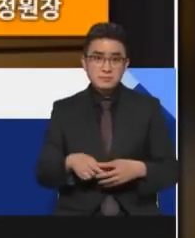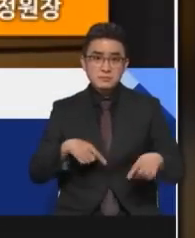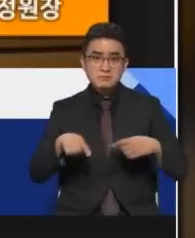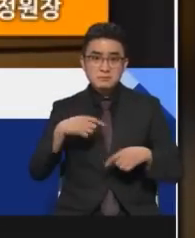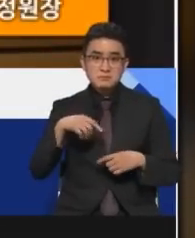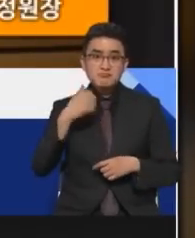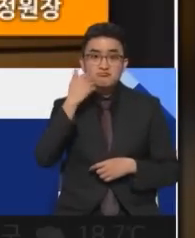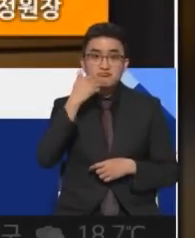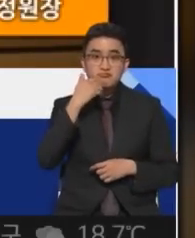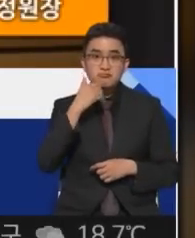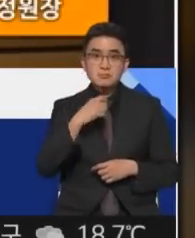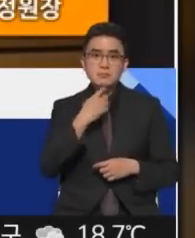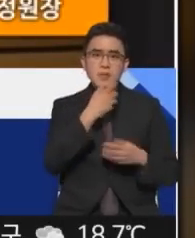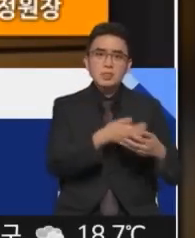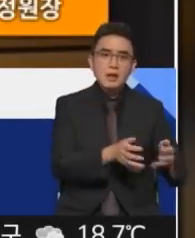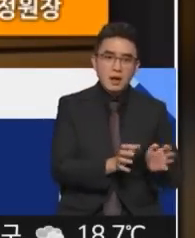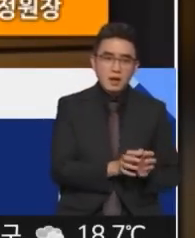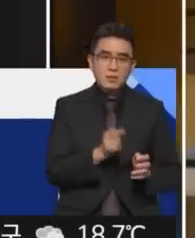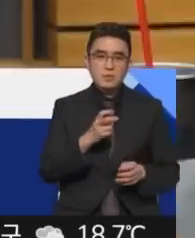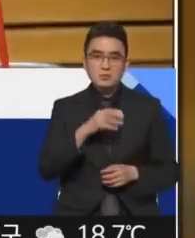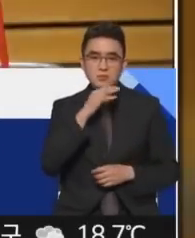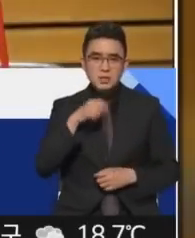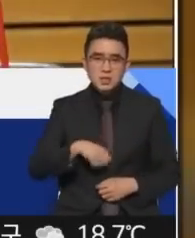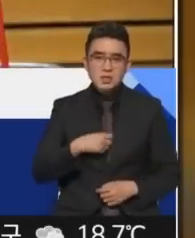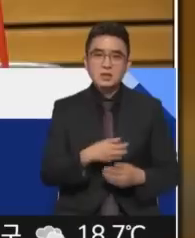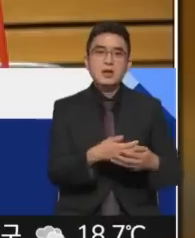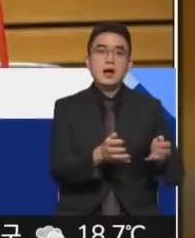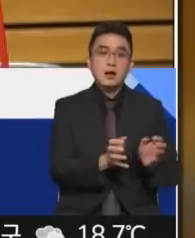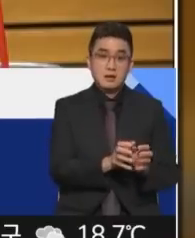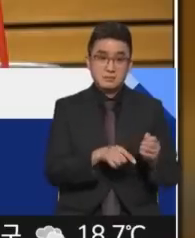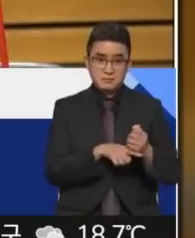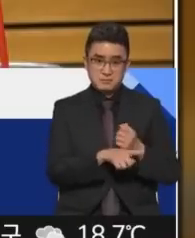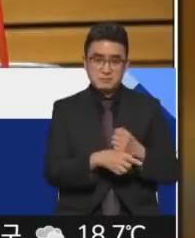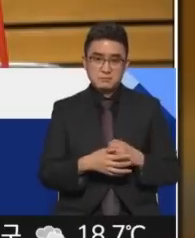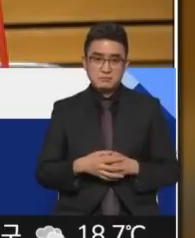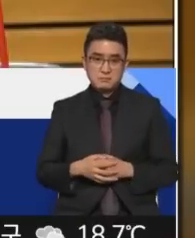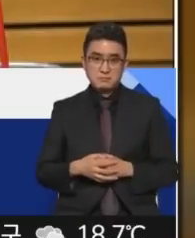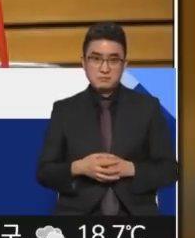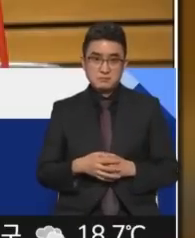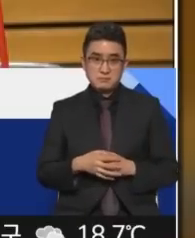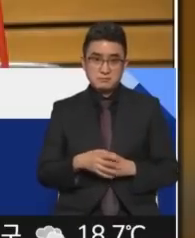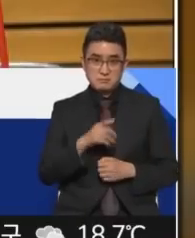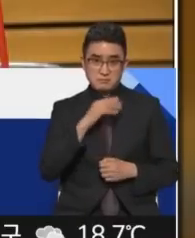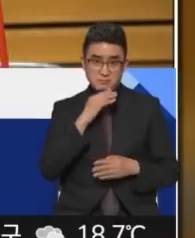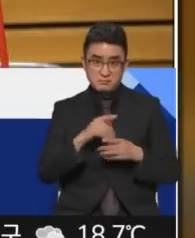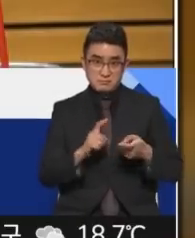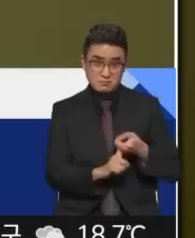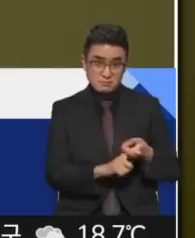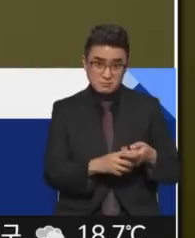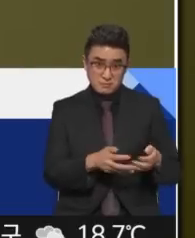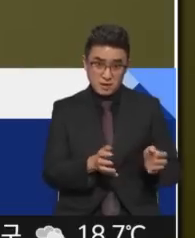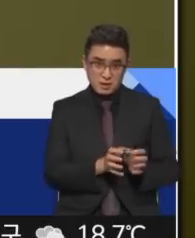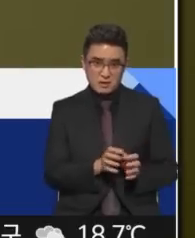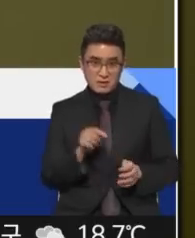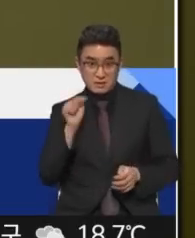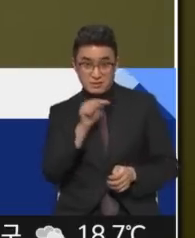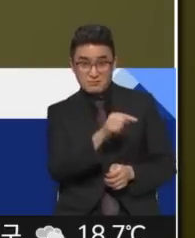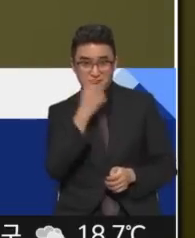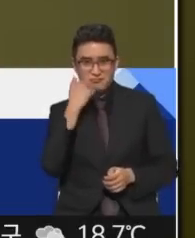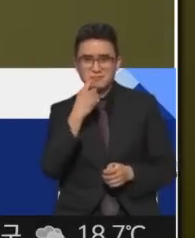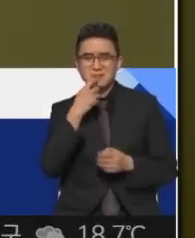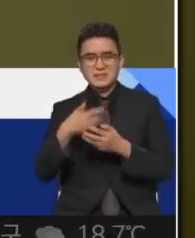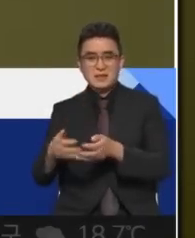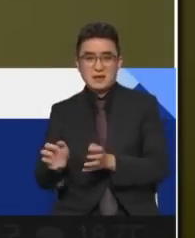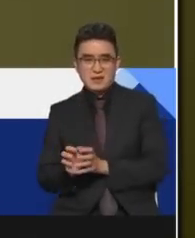민주당이고 소수 정당인 정의당입니다. 그 주사파는 민주당을 생각한 거라고 보세요? 당연히 그렇죠. 당연한 겁니까? 그럼